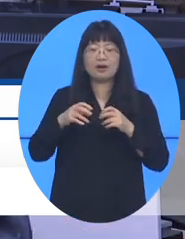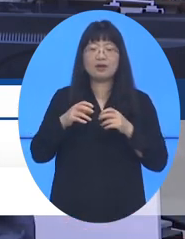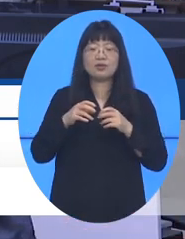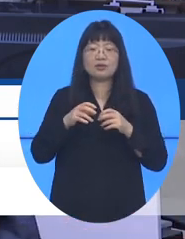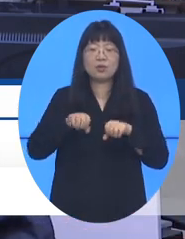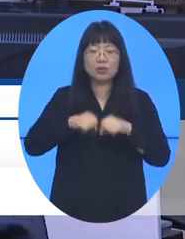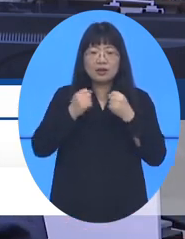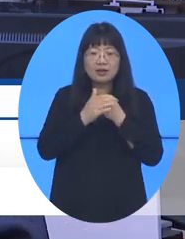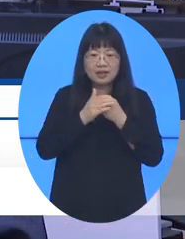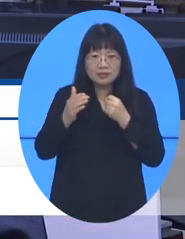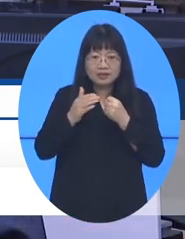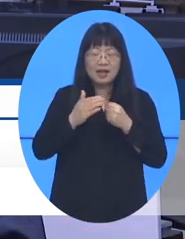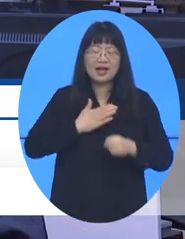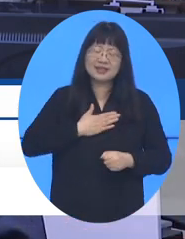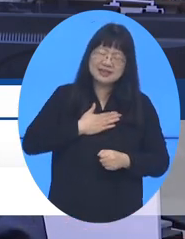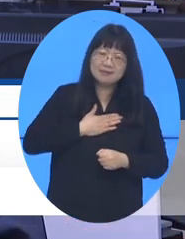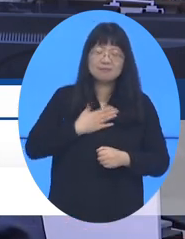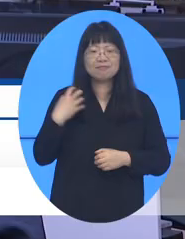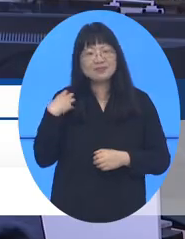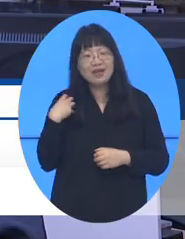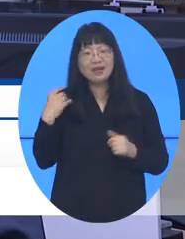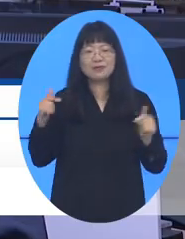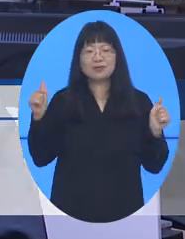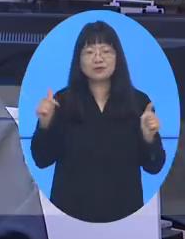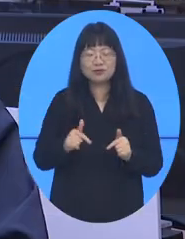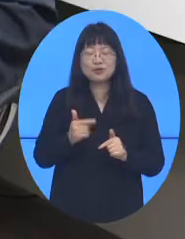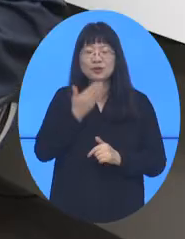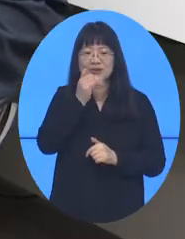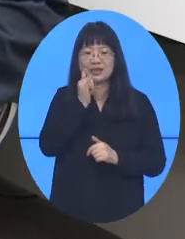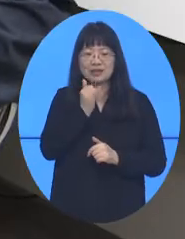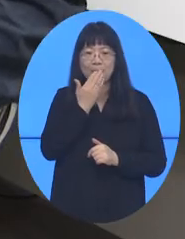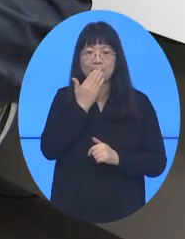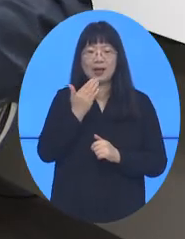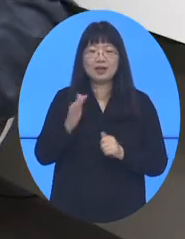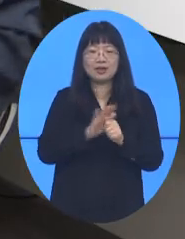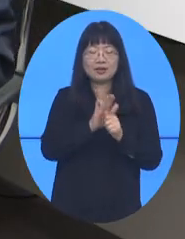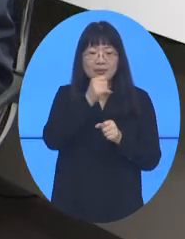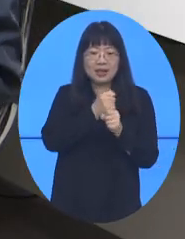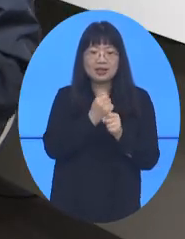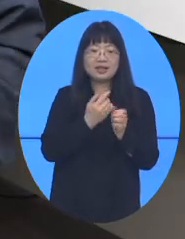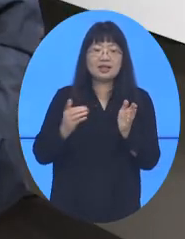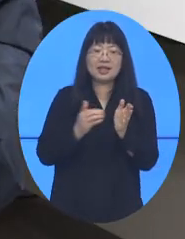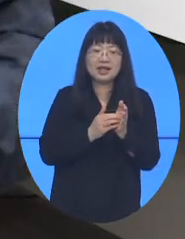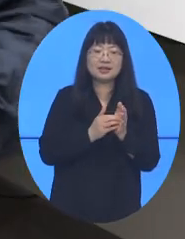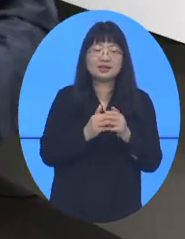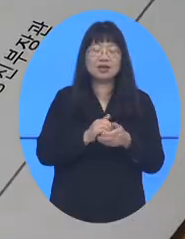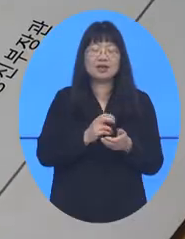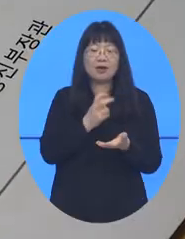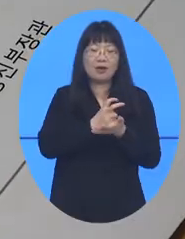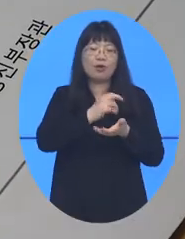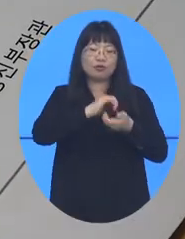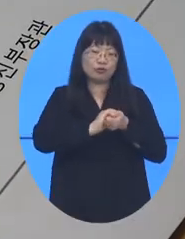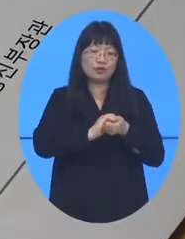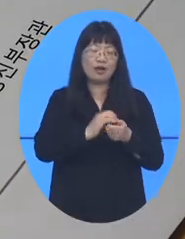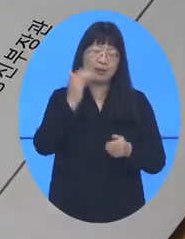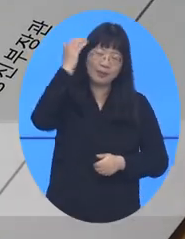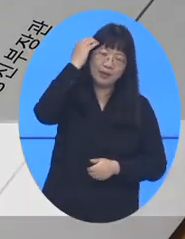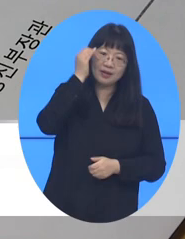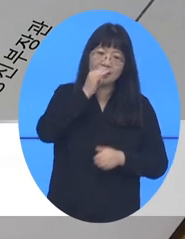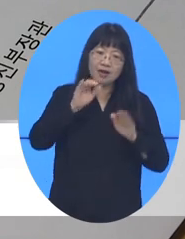부담을 많이 좀 내려놓고 편안하게 배송 일을 할 수 있는. 서비스를 개발하기까지 가진 규제는 걸림돌이